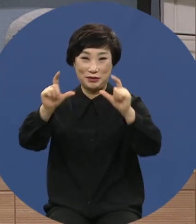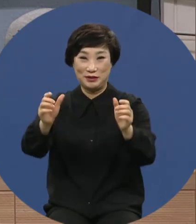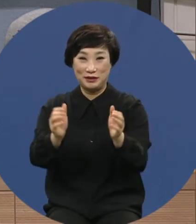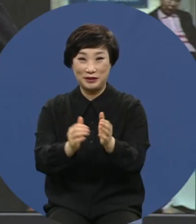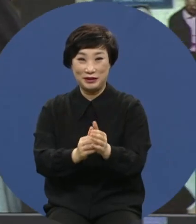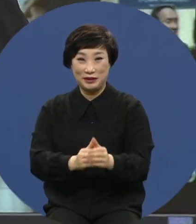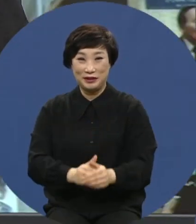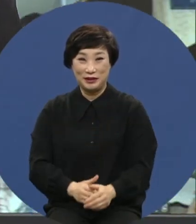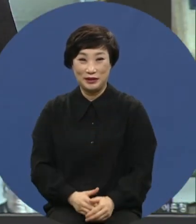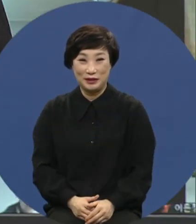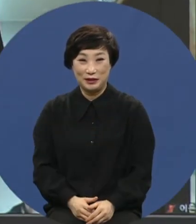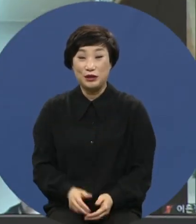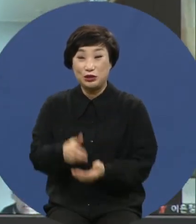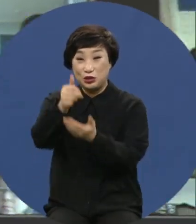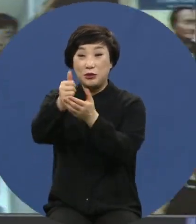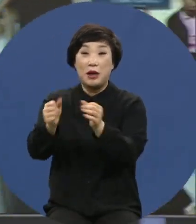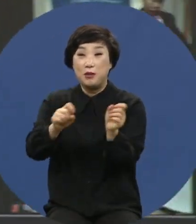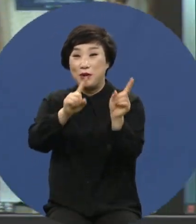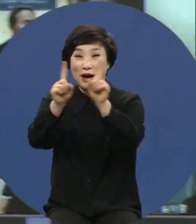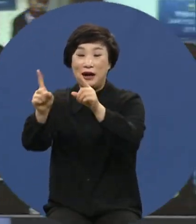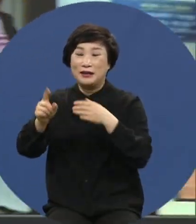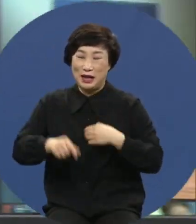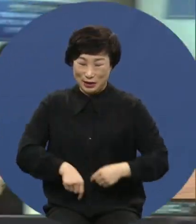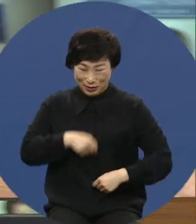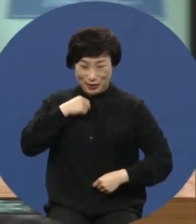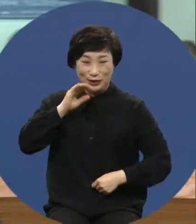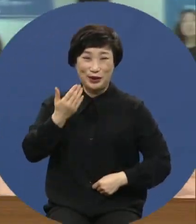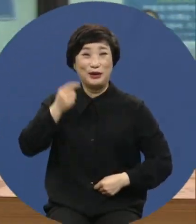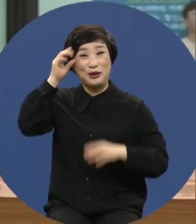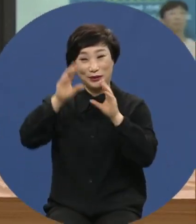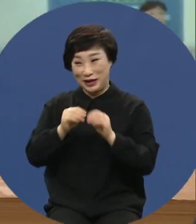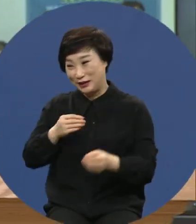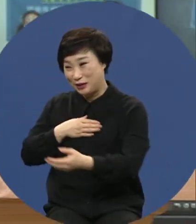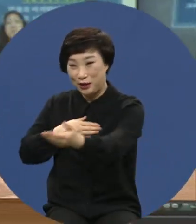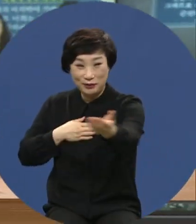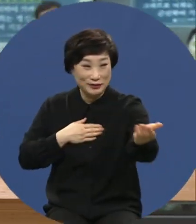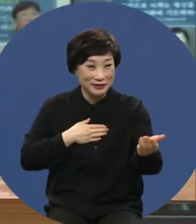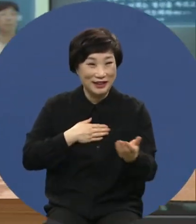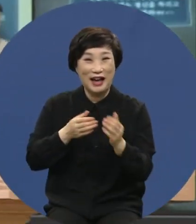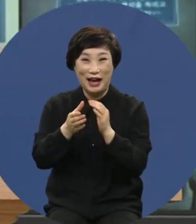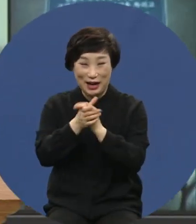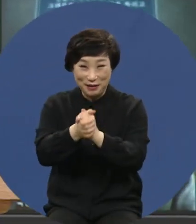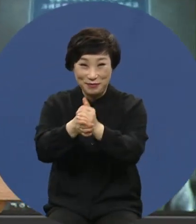말씀하셨습니다. 주님의 부활로 내가 의로워진 것 동의하시면 아멘 합시다.